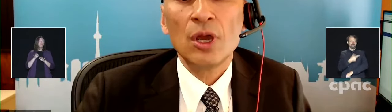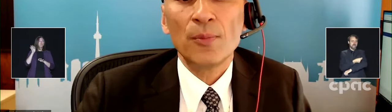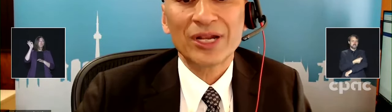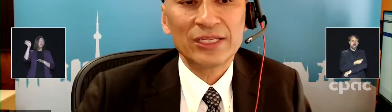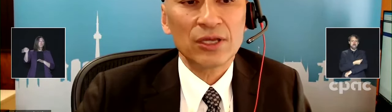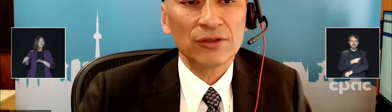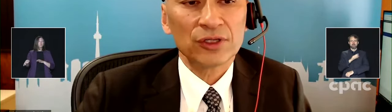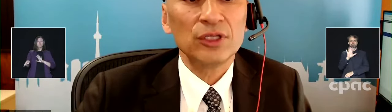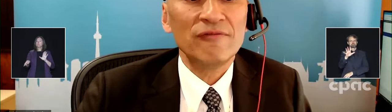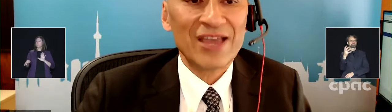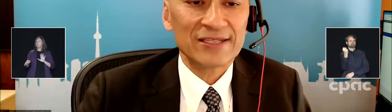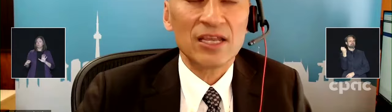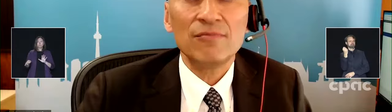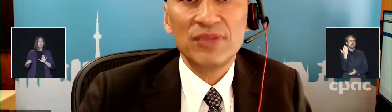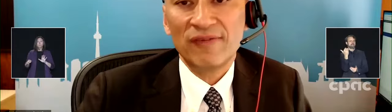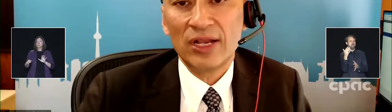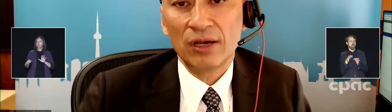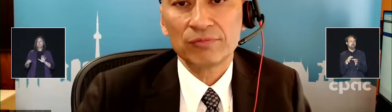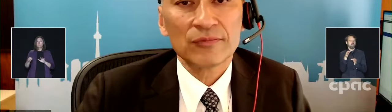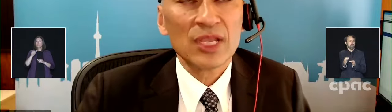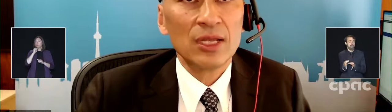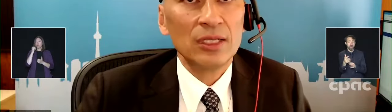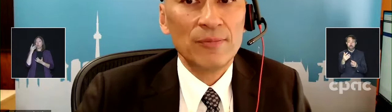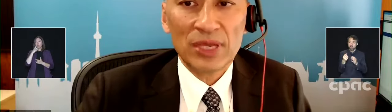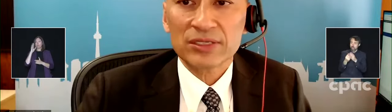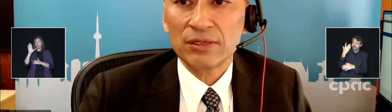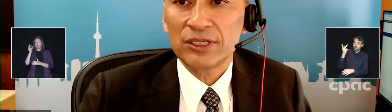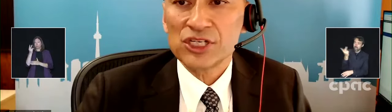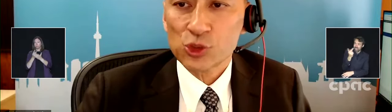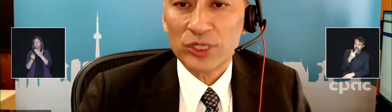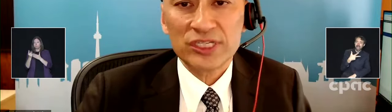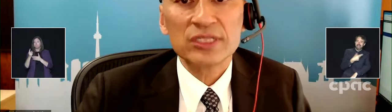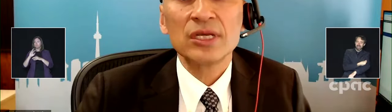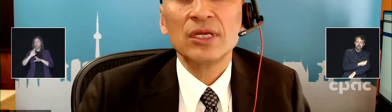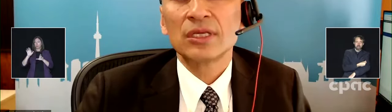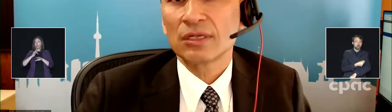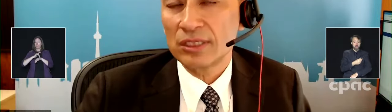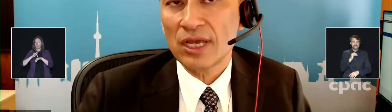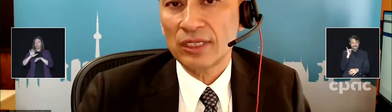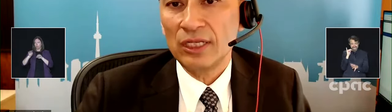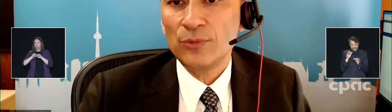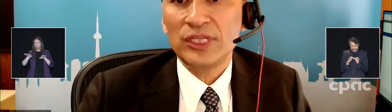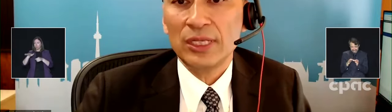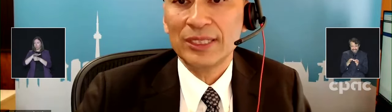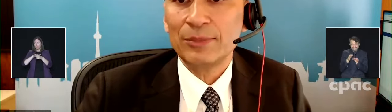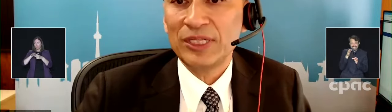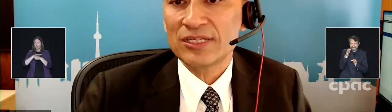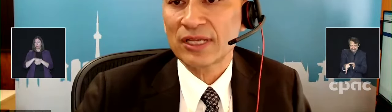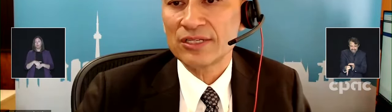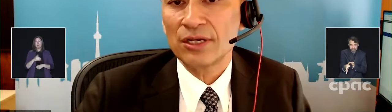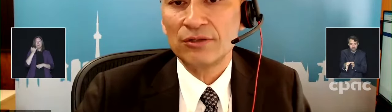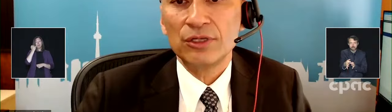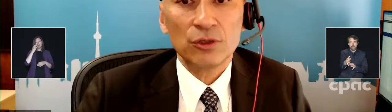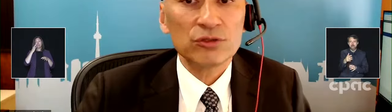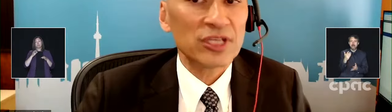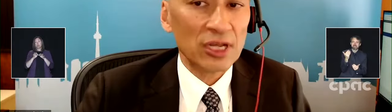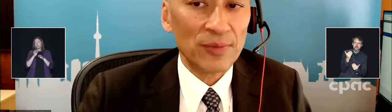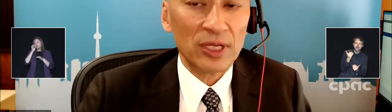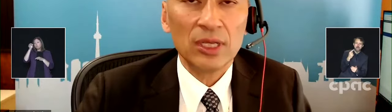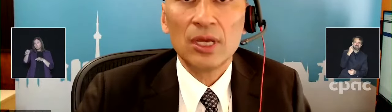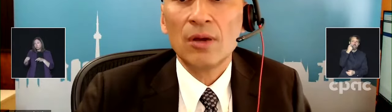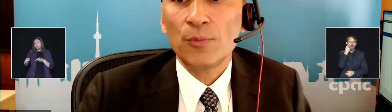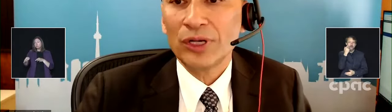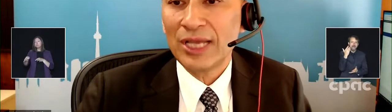pour attendre le vaccin bivalent. Les personnes qui choisissent de retarder l'administration d'une dose de rappel